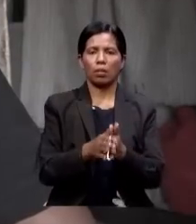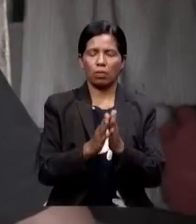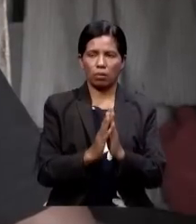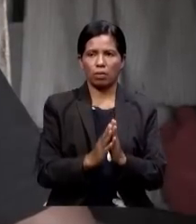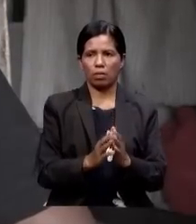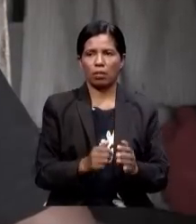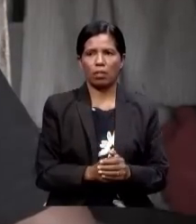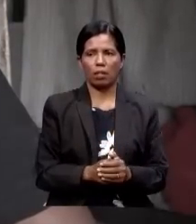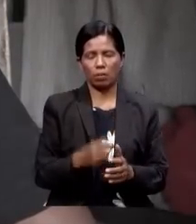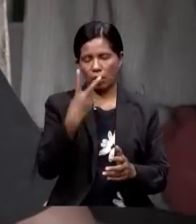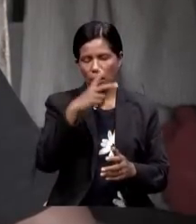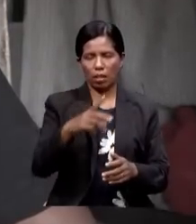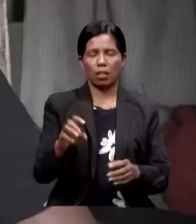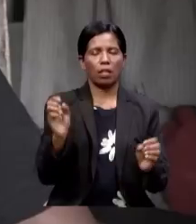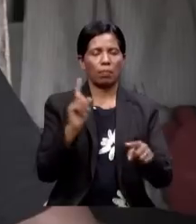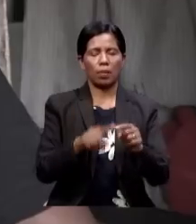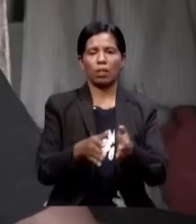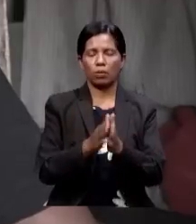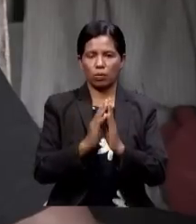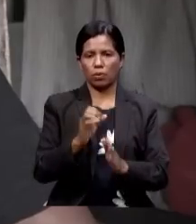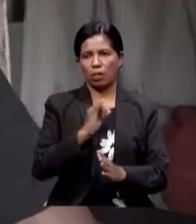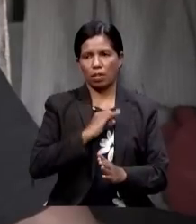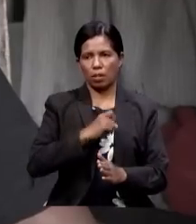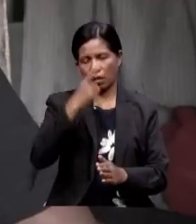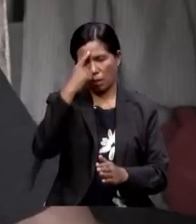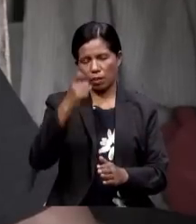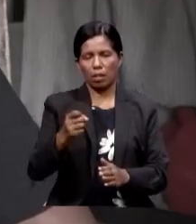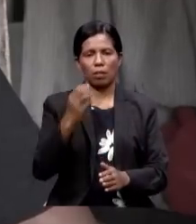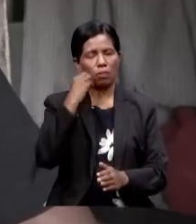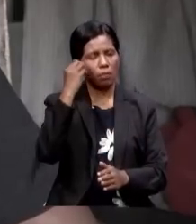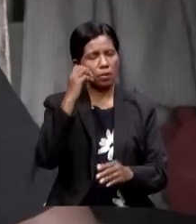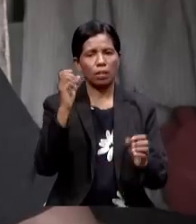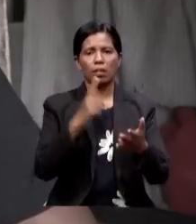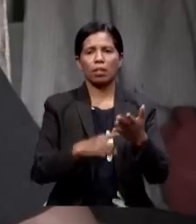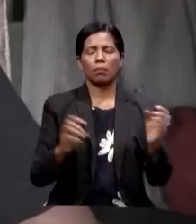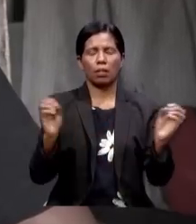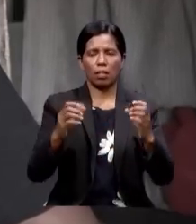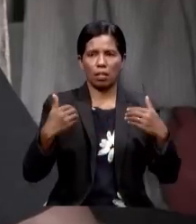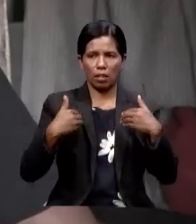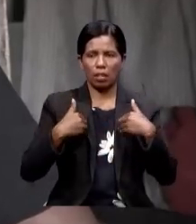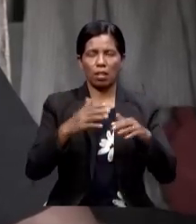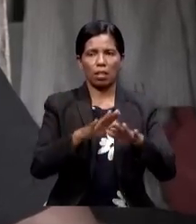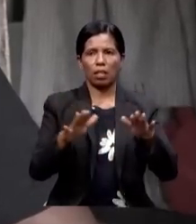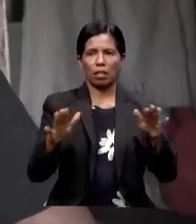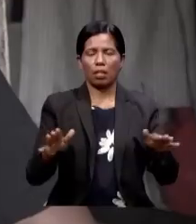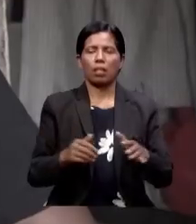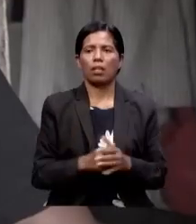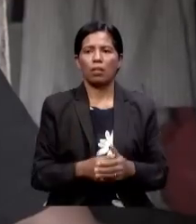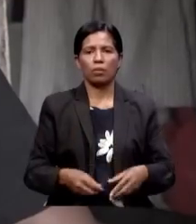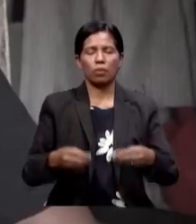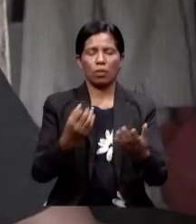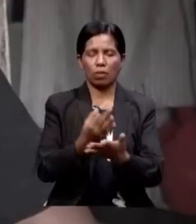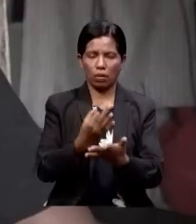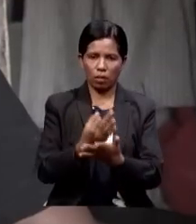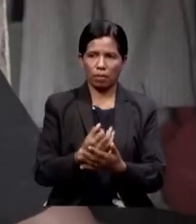atau bahatan buat lahan kita kita husna mai sira. Tama sira ma umalar sira maklah bo. Labar sira mak mem maklah ba fos ram labar